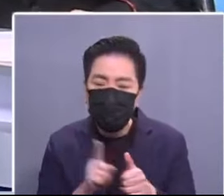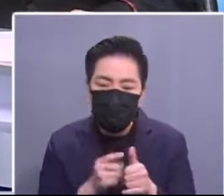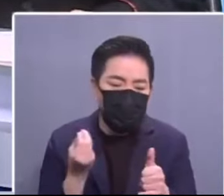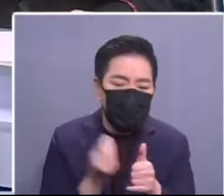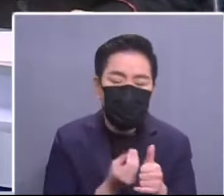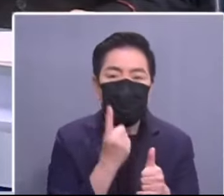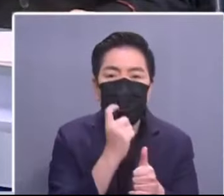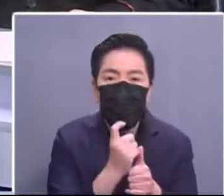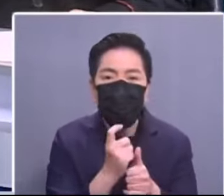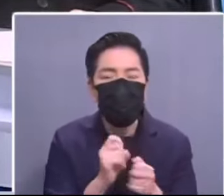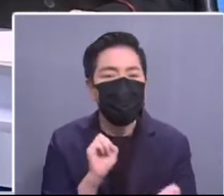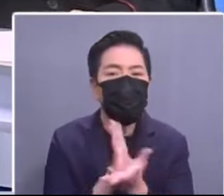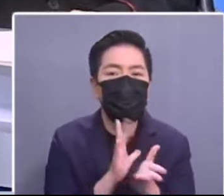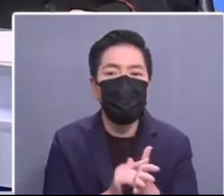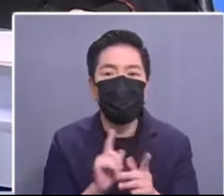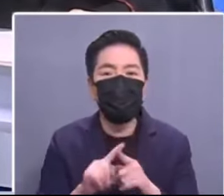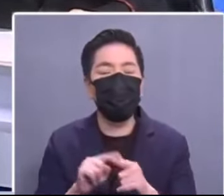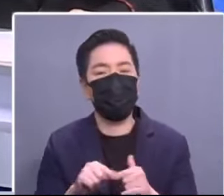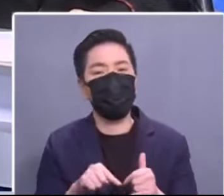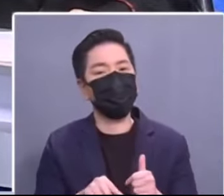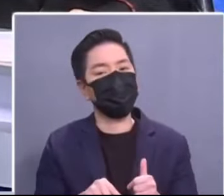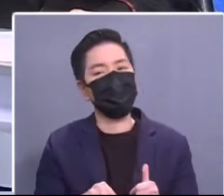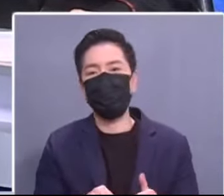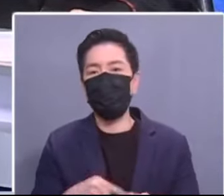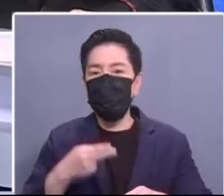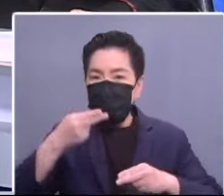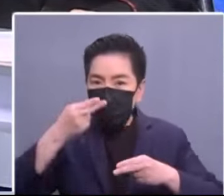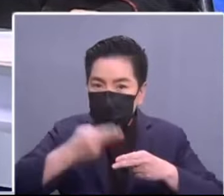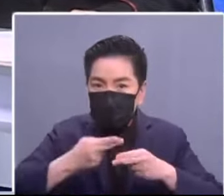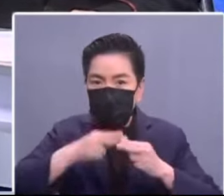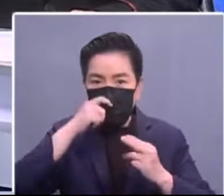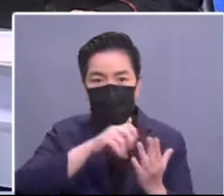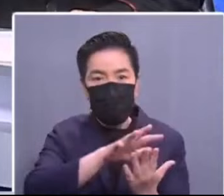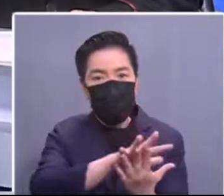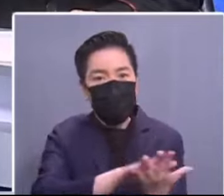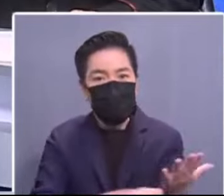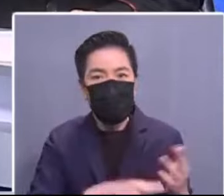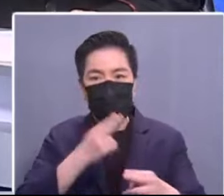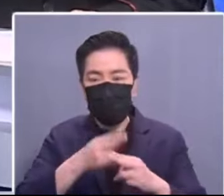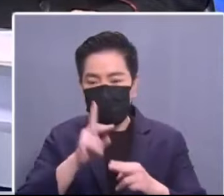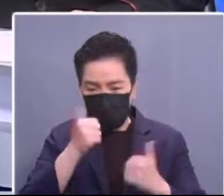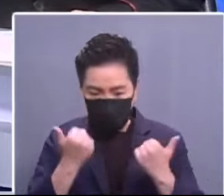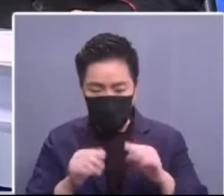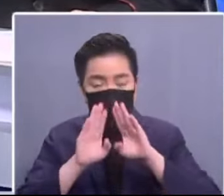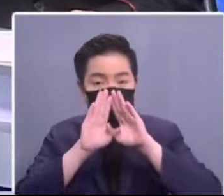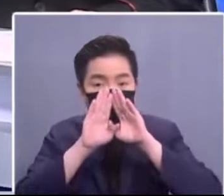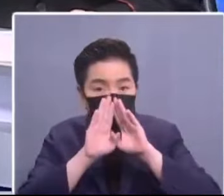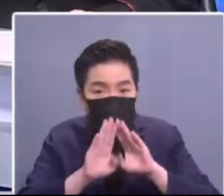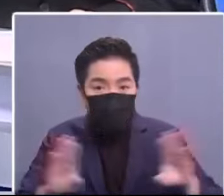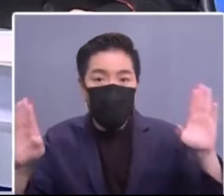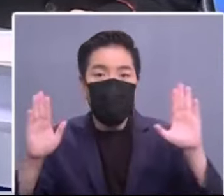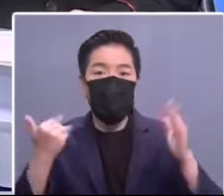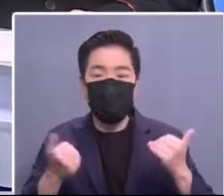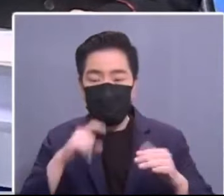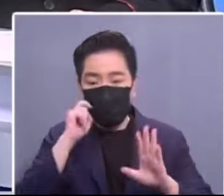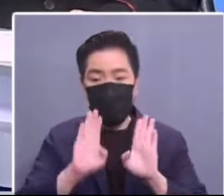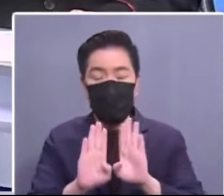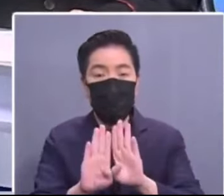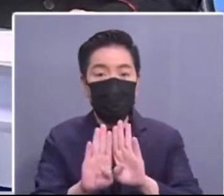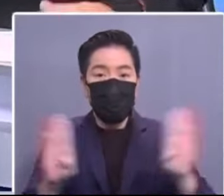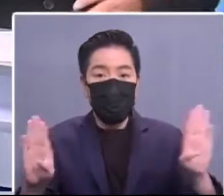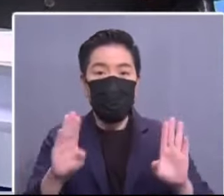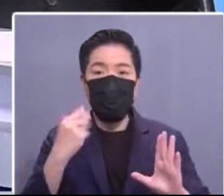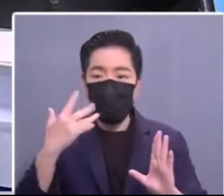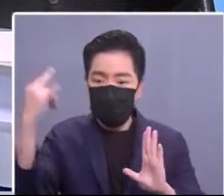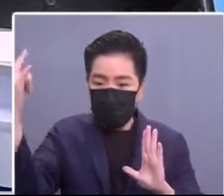ทำเรื่องร้ายๆแบบนี้เนี่ยโอ้โหชื่อเสียงของประเทศนะครับแล้วเรากำลังเปิดนะฮะกำลังเปิด